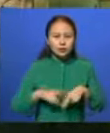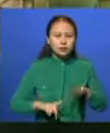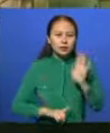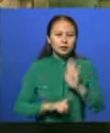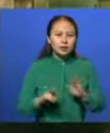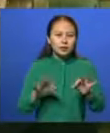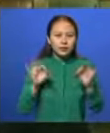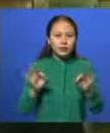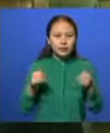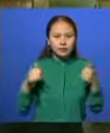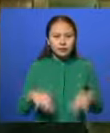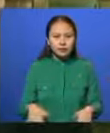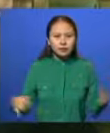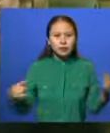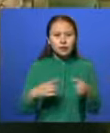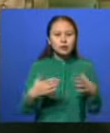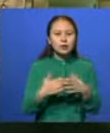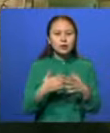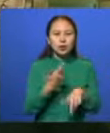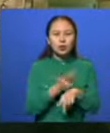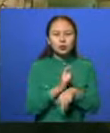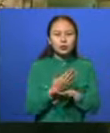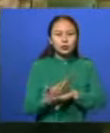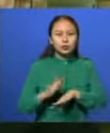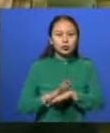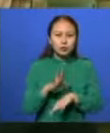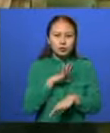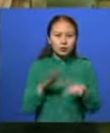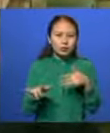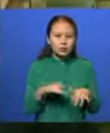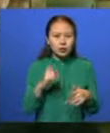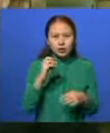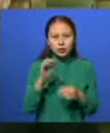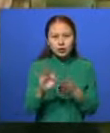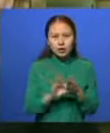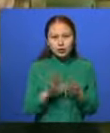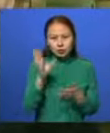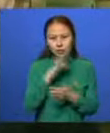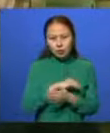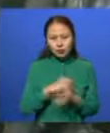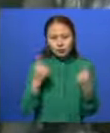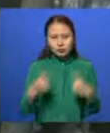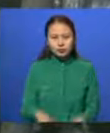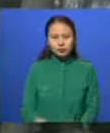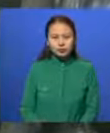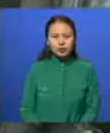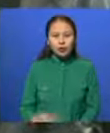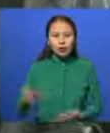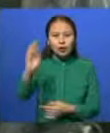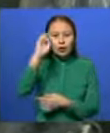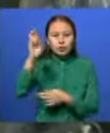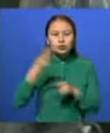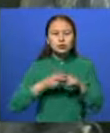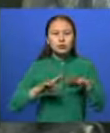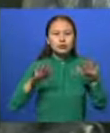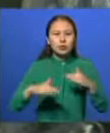асыру қажет. Әйтпесе компания бұдан да өте қиын жағдайға тап болып, тіпті бір жола құрдымға кетуі әбден мүмкін. Үкімет қысқаратын